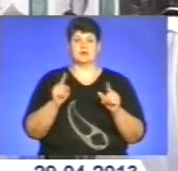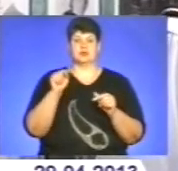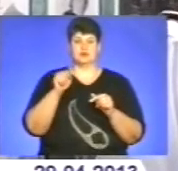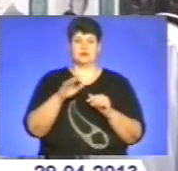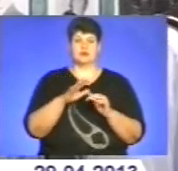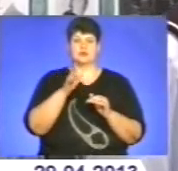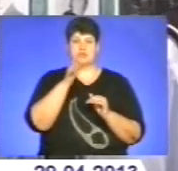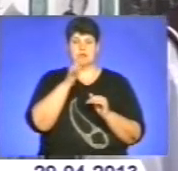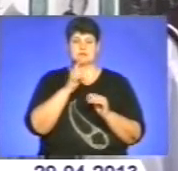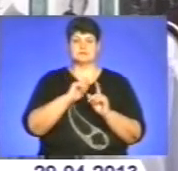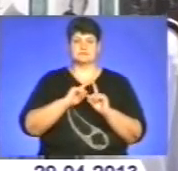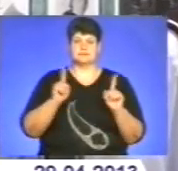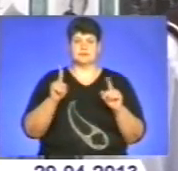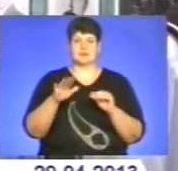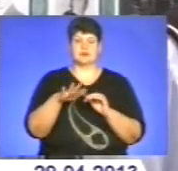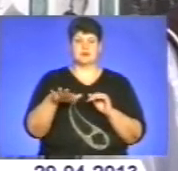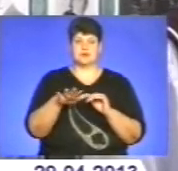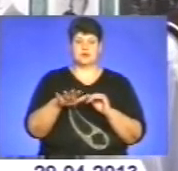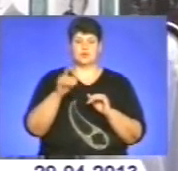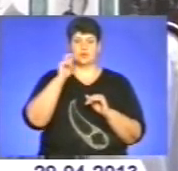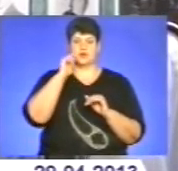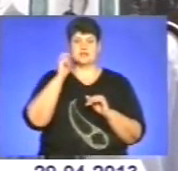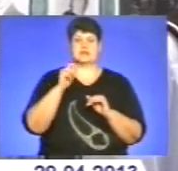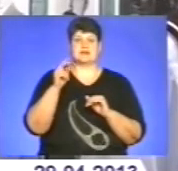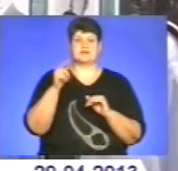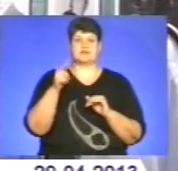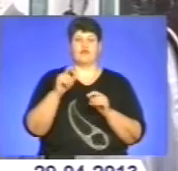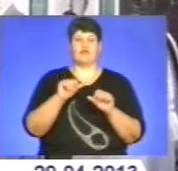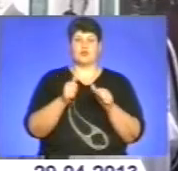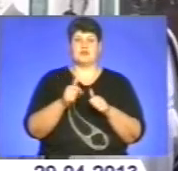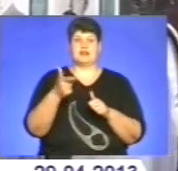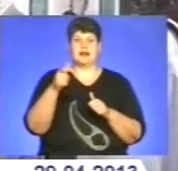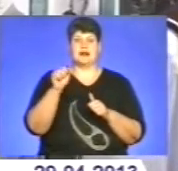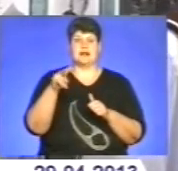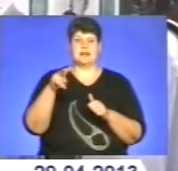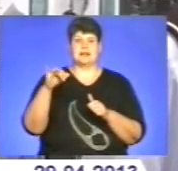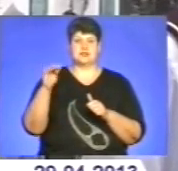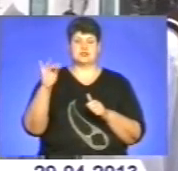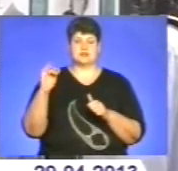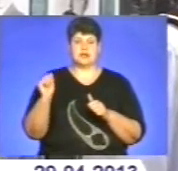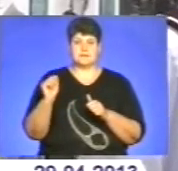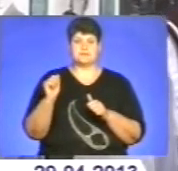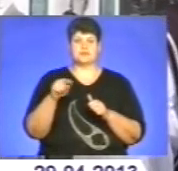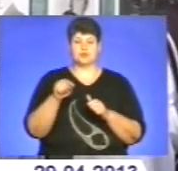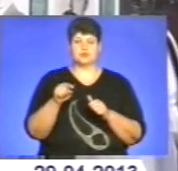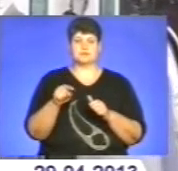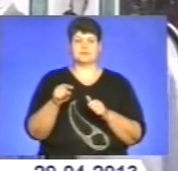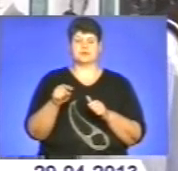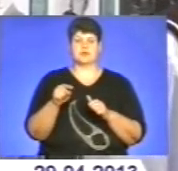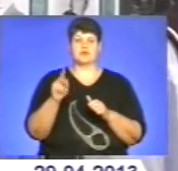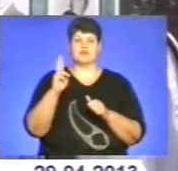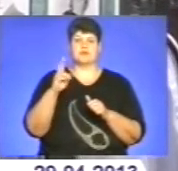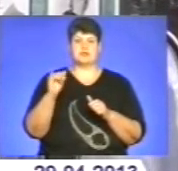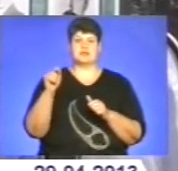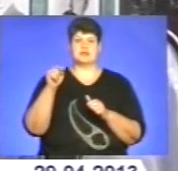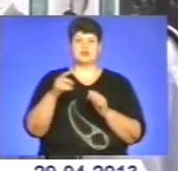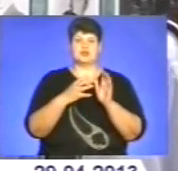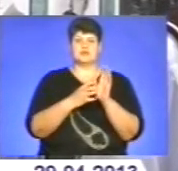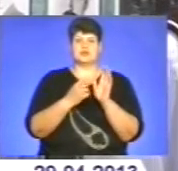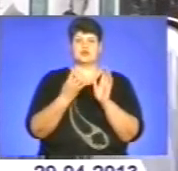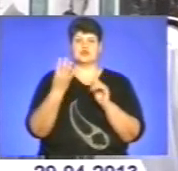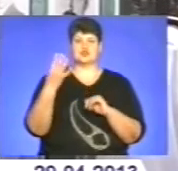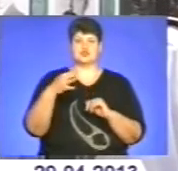території. Українська дивізія «Галичина» формувалась на Галичині. Тут станом на квітень 1943 року великих боєздатних